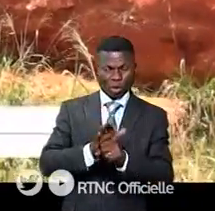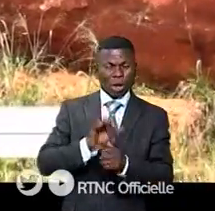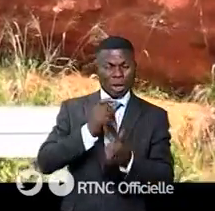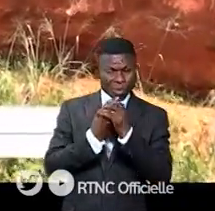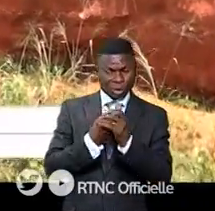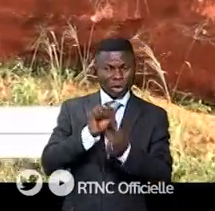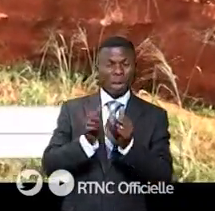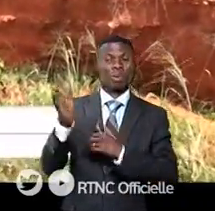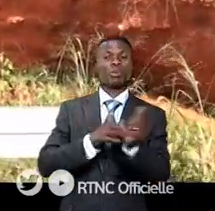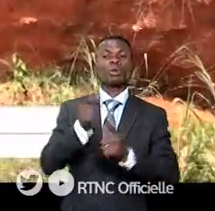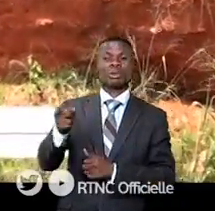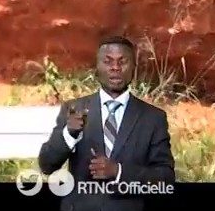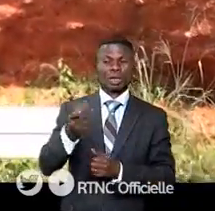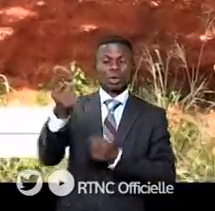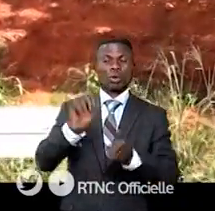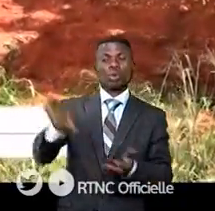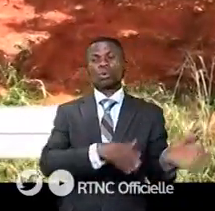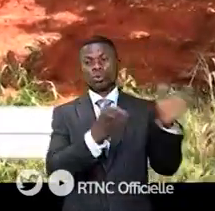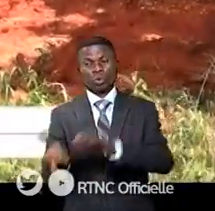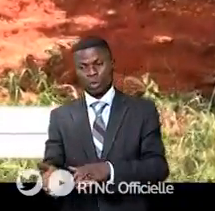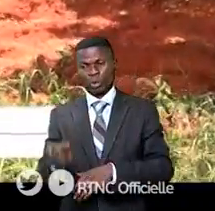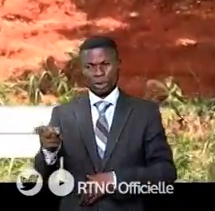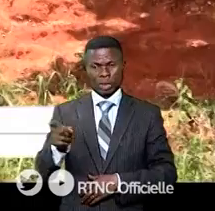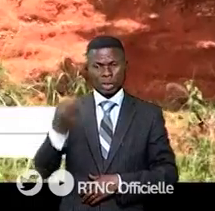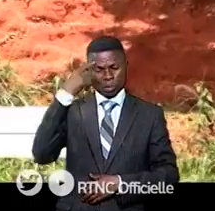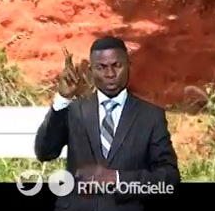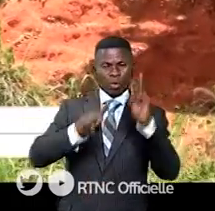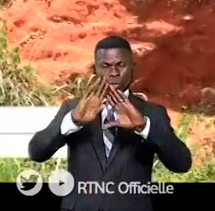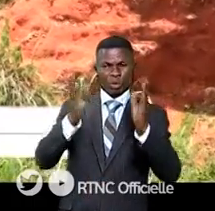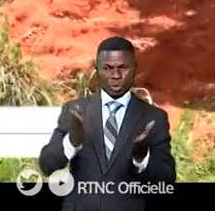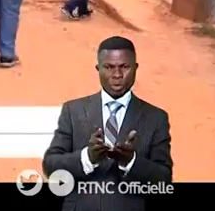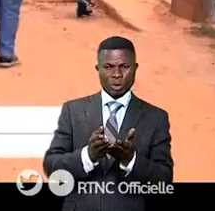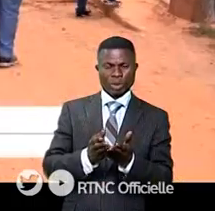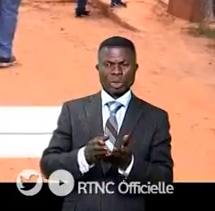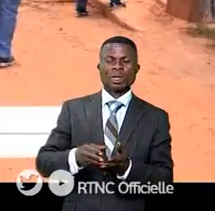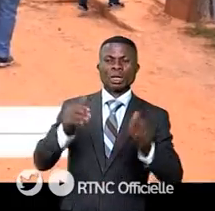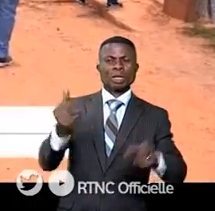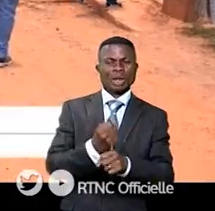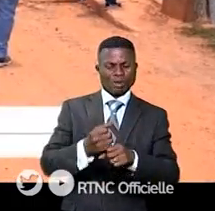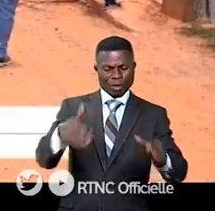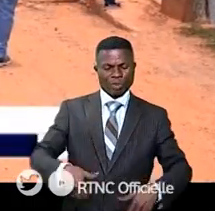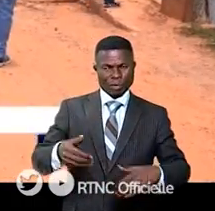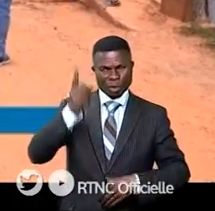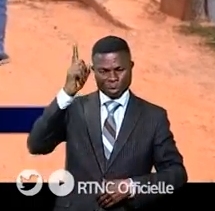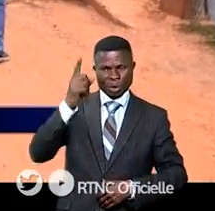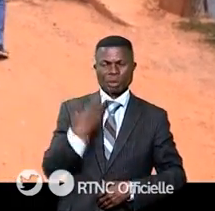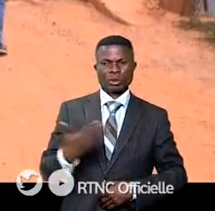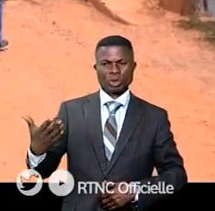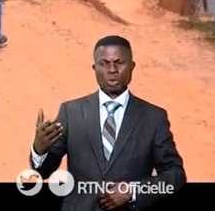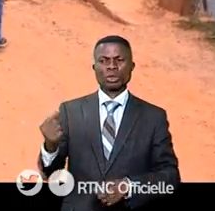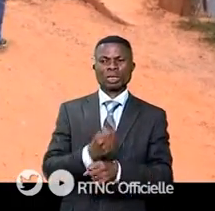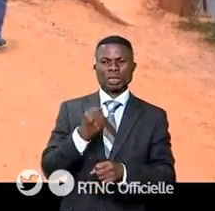suivra avec son cortège de conséquences néfastes pour ces populations qui n'ont que l'agriculture comme principale